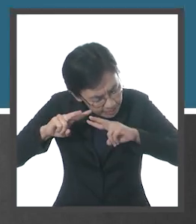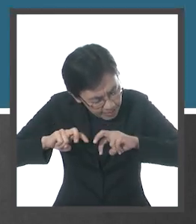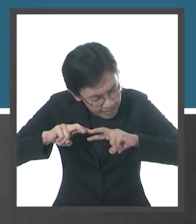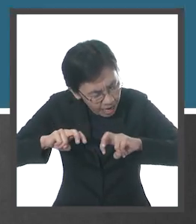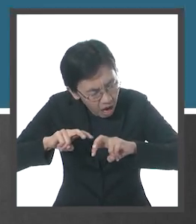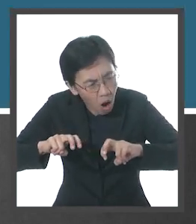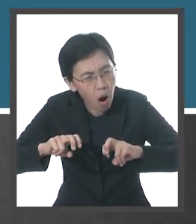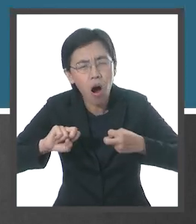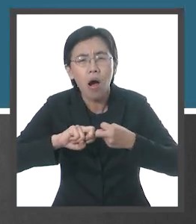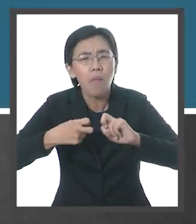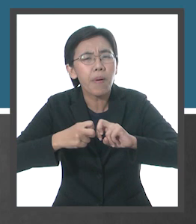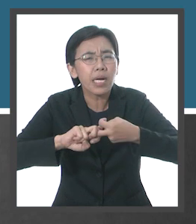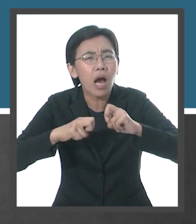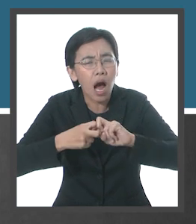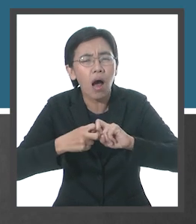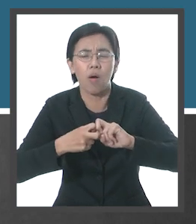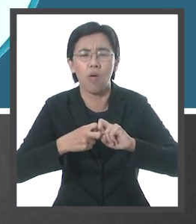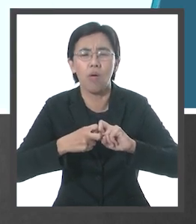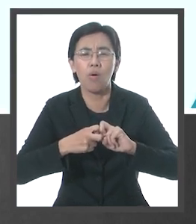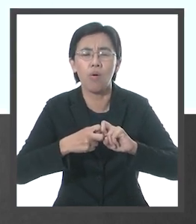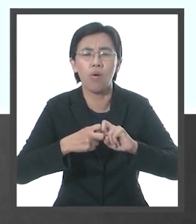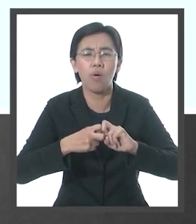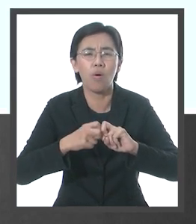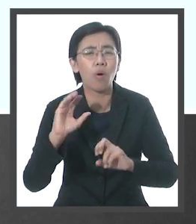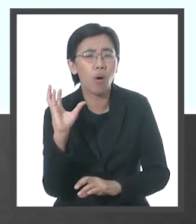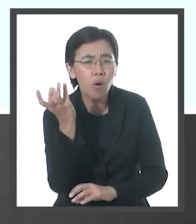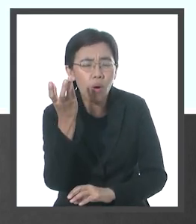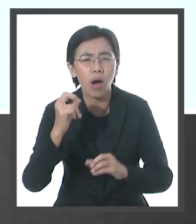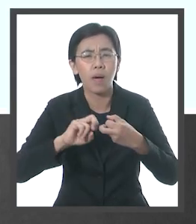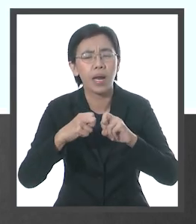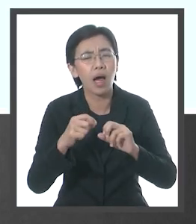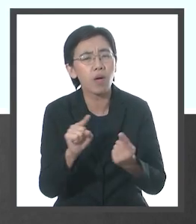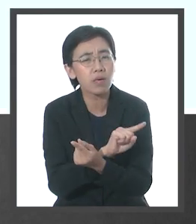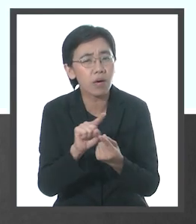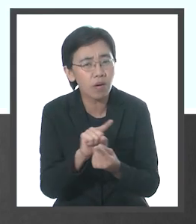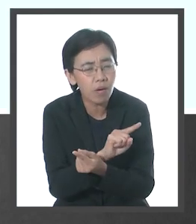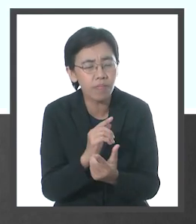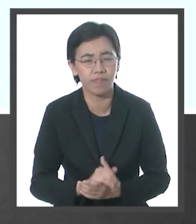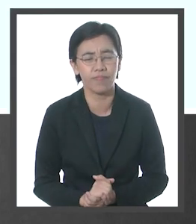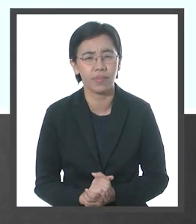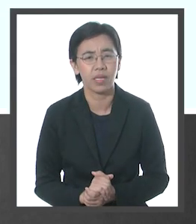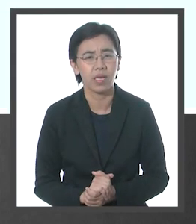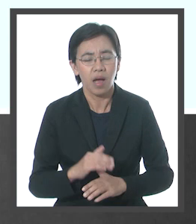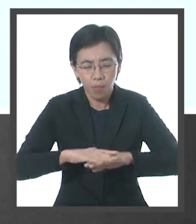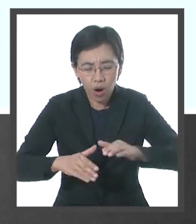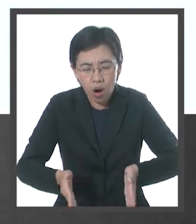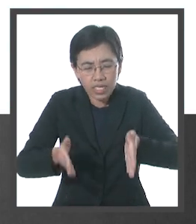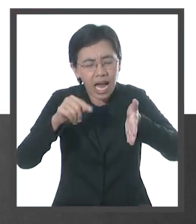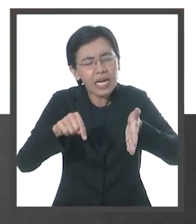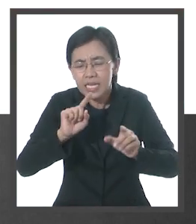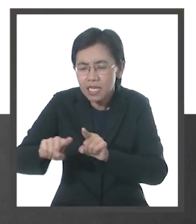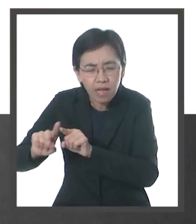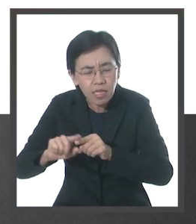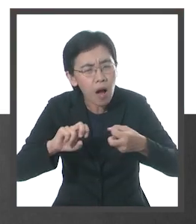างที่เป็นปัญหาเรื่องสุขภาวะของโลกของสังคมโดยเฉพาะของสิ่งก่อสร้าง built environment